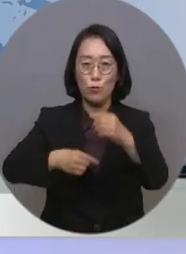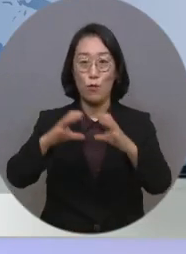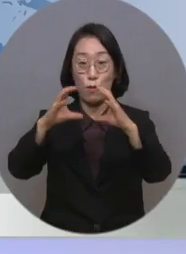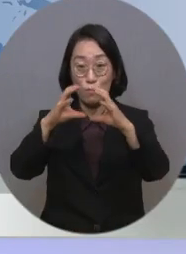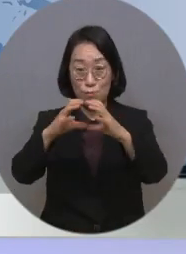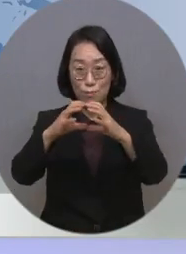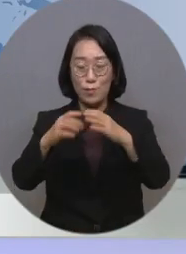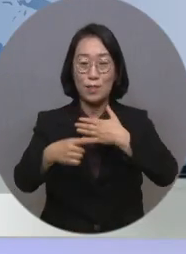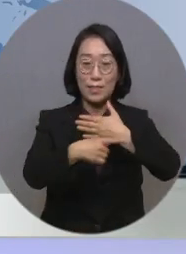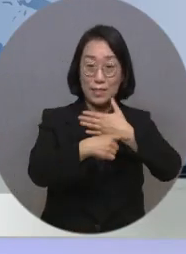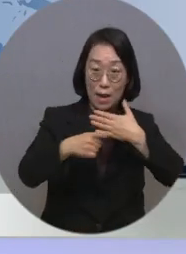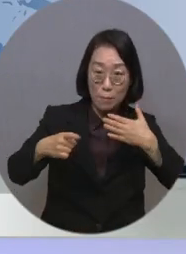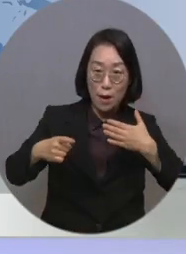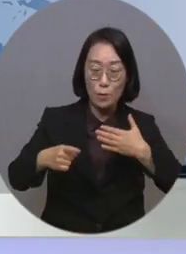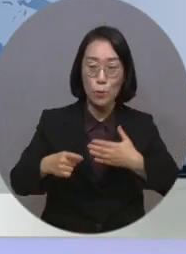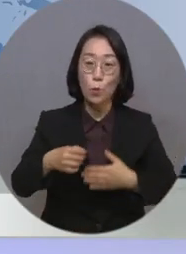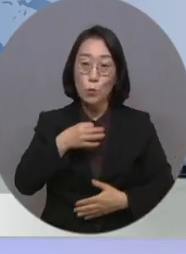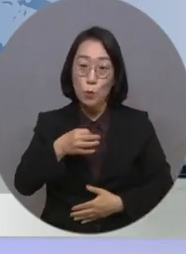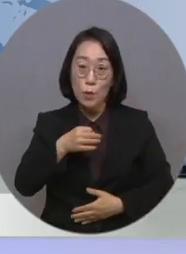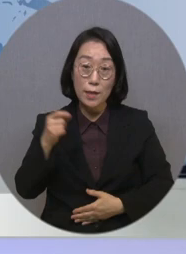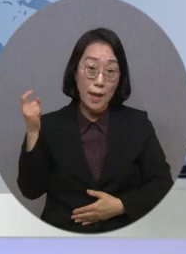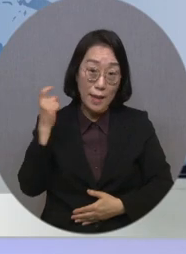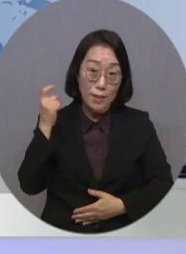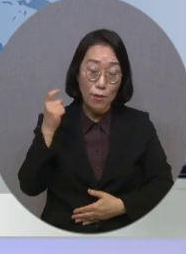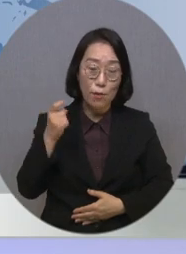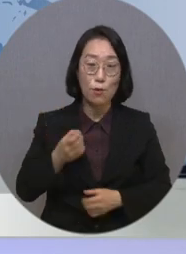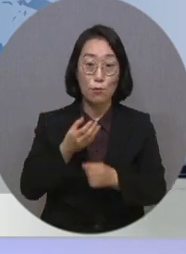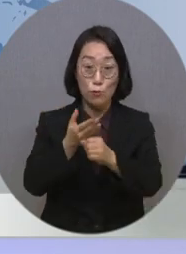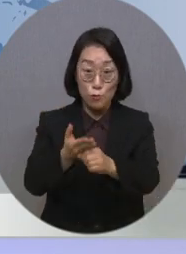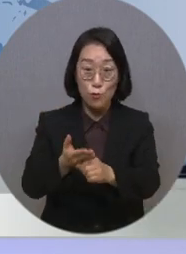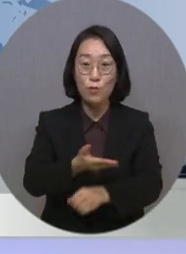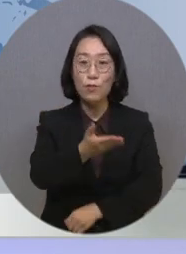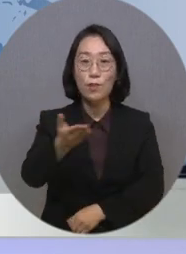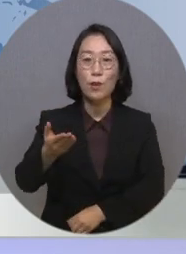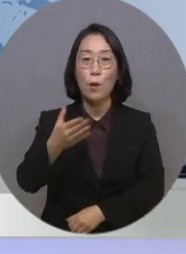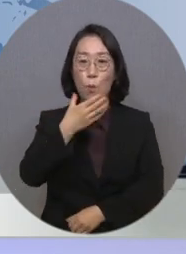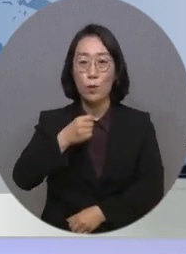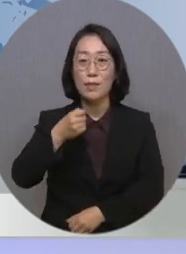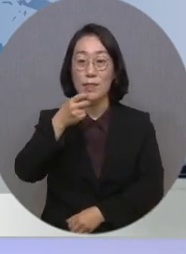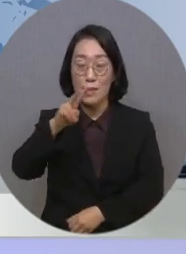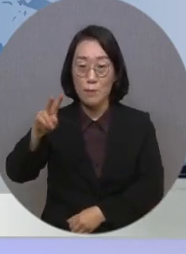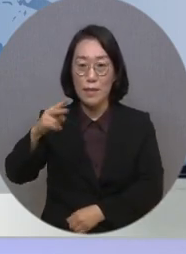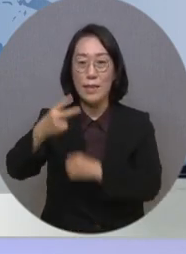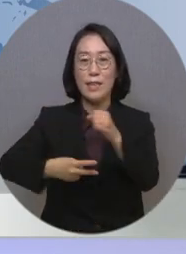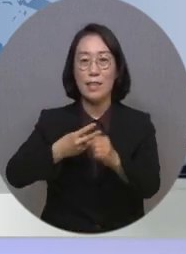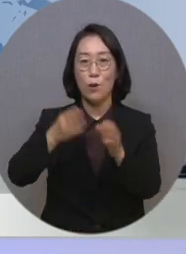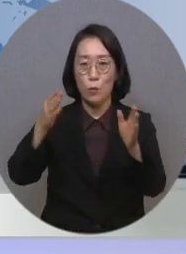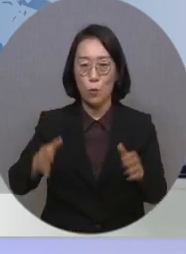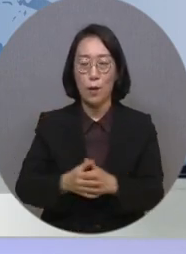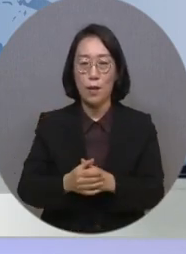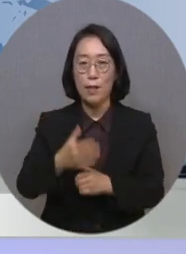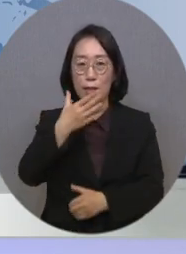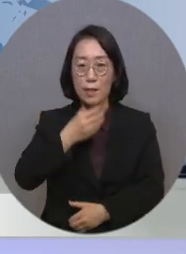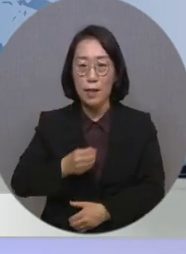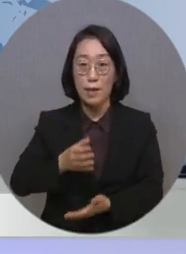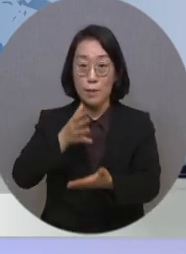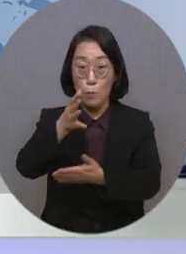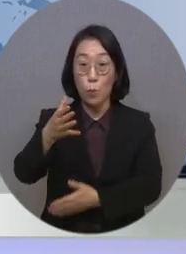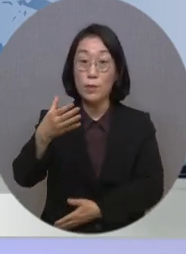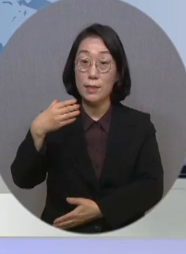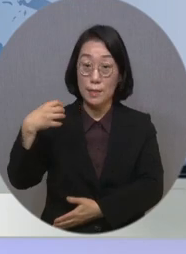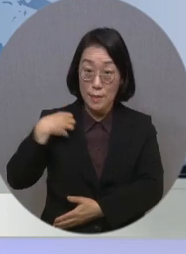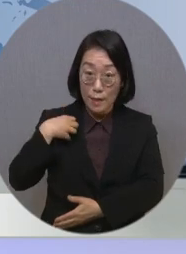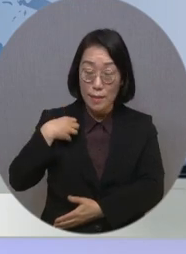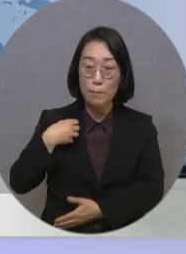자막과 화면 해설 방송을 제공하는 복지TV가 2023년부터 2년간 또다시 장애인 복지 채널로